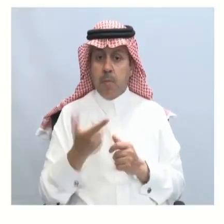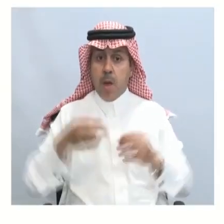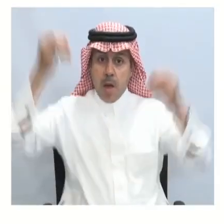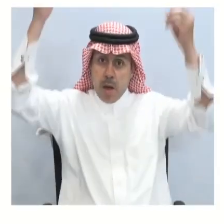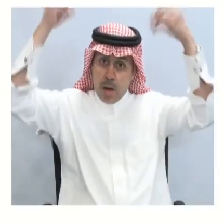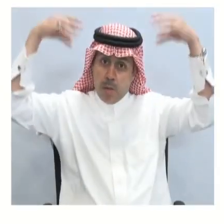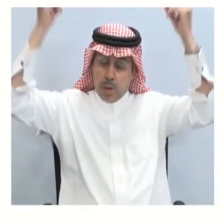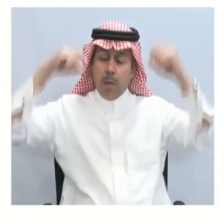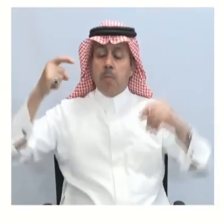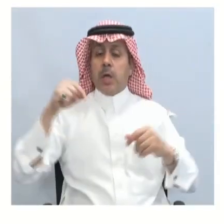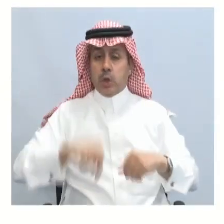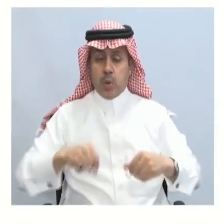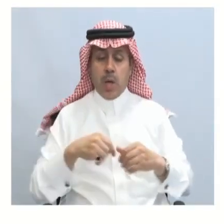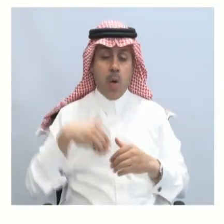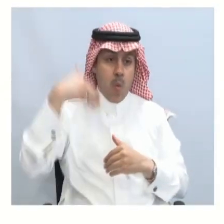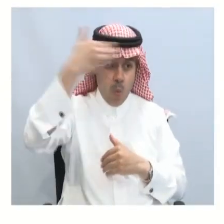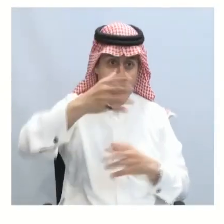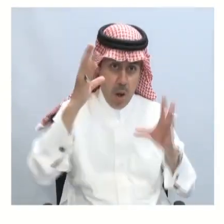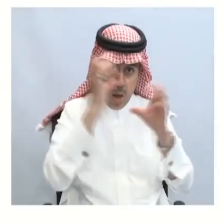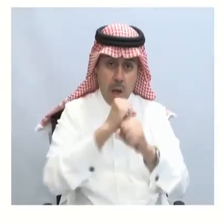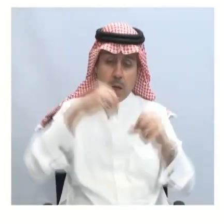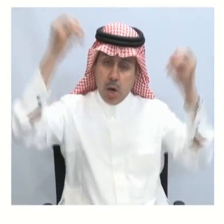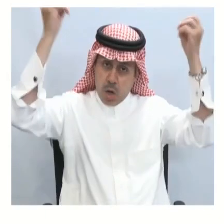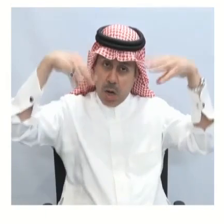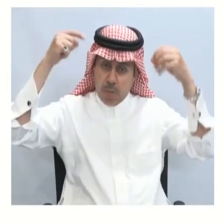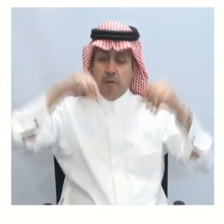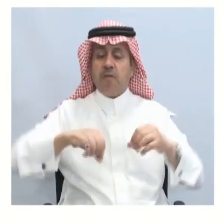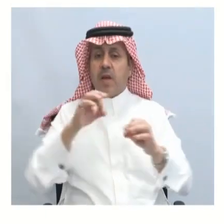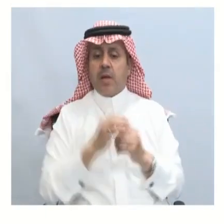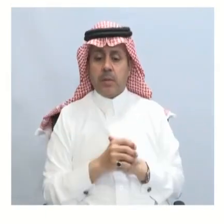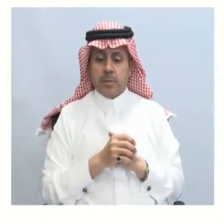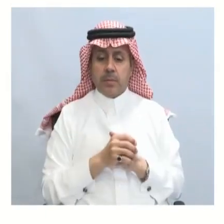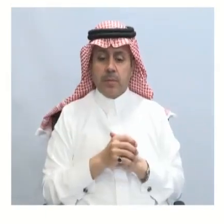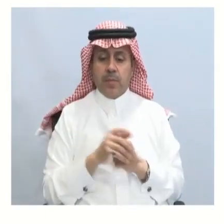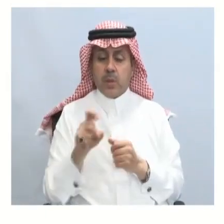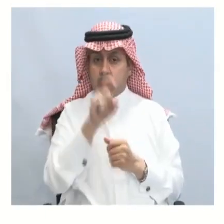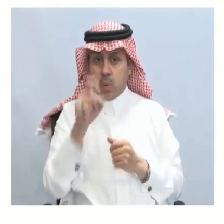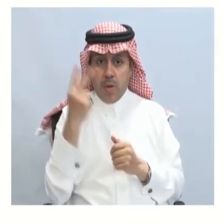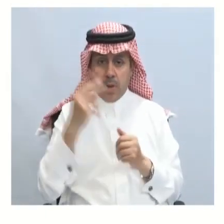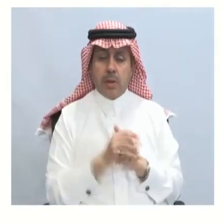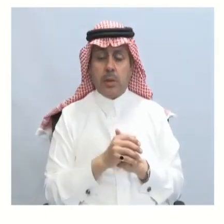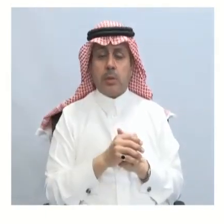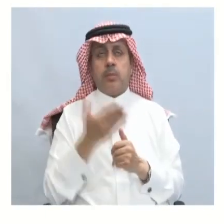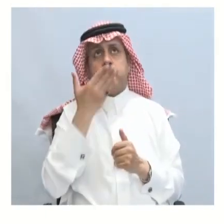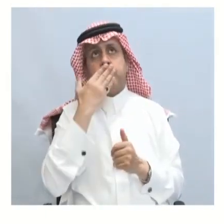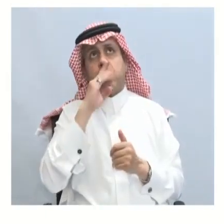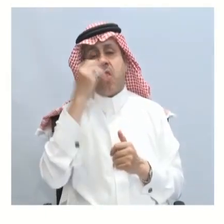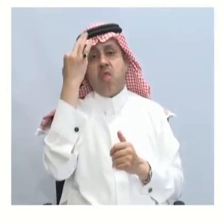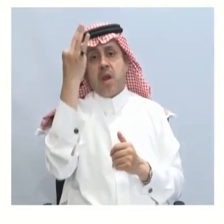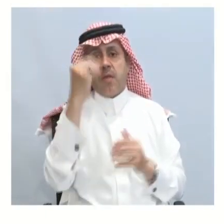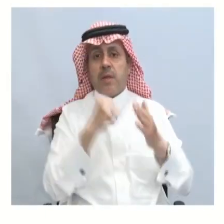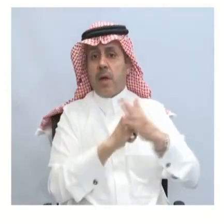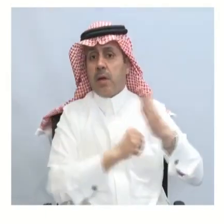الدنيويه والنعمه الاخرويه الوارده في الايات السؤال الثاني للشكر ثلاثه اركان ما